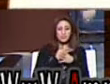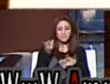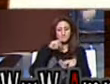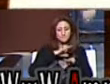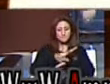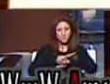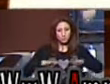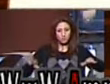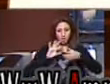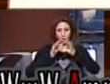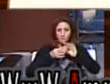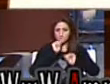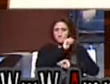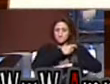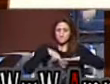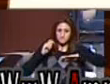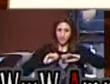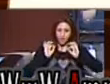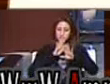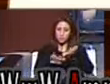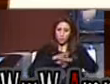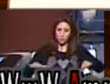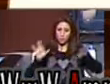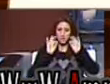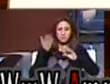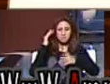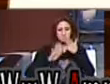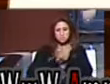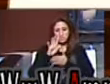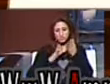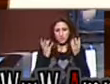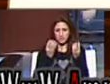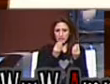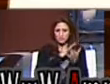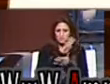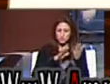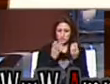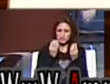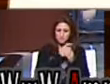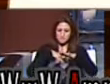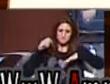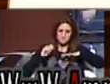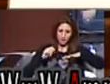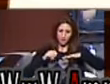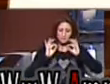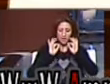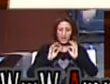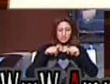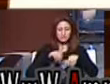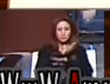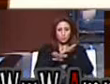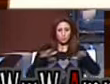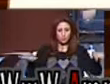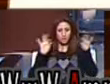للمؤسسه القضائيه ثاني، لان الحقيقه ان الفتره اللي فاتت هزه كبيره جدا، هزه القضاء. نحن نحتاج